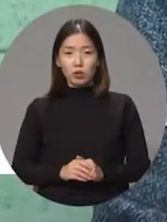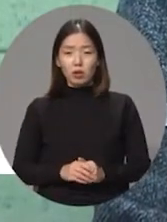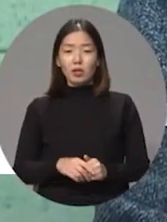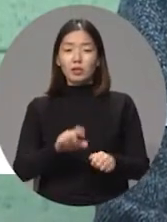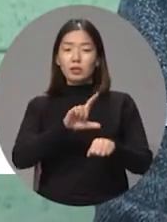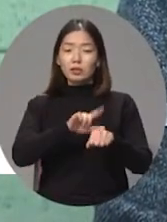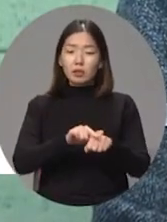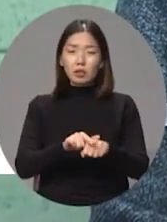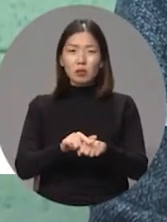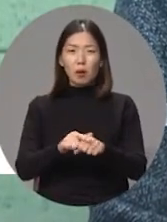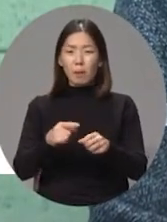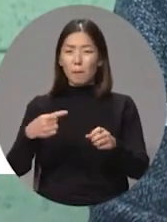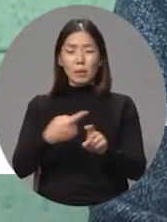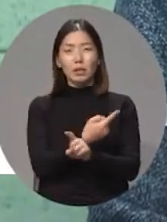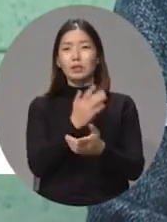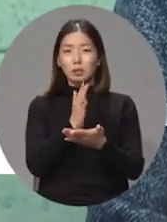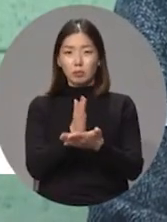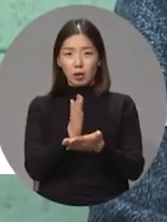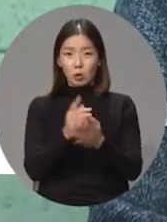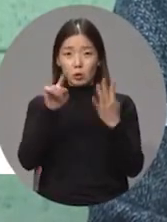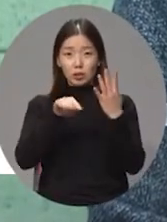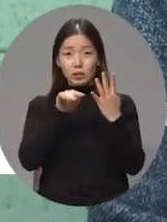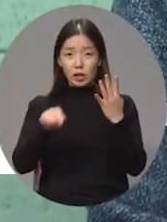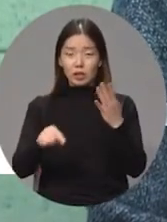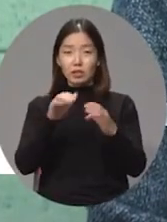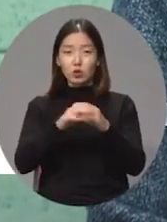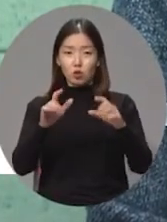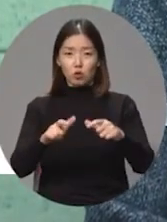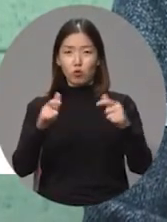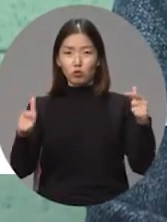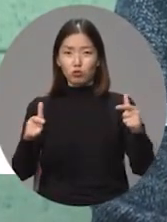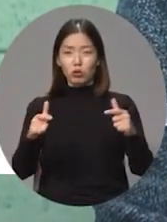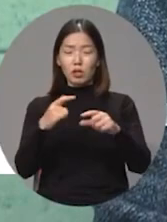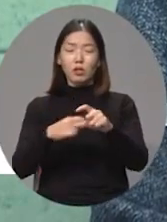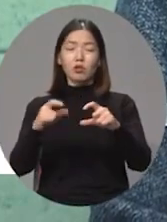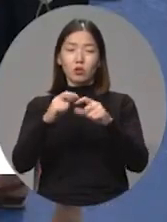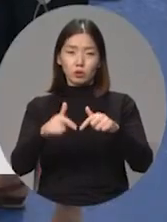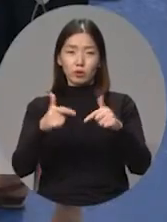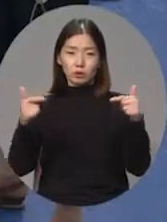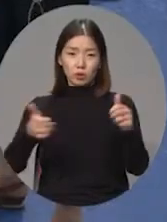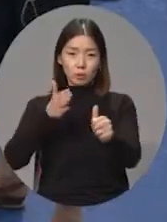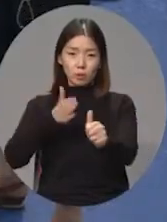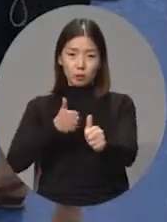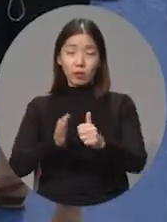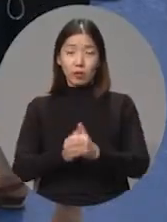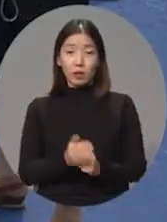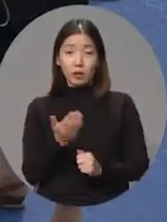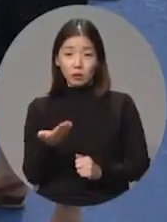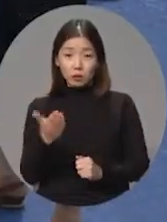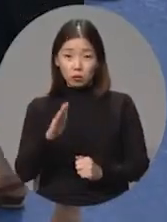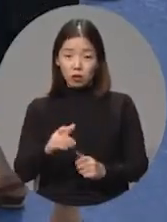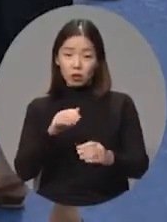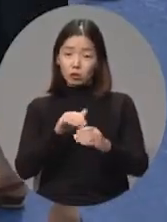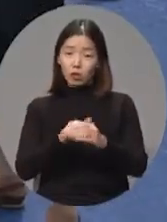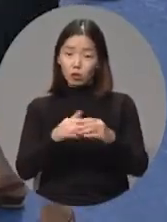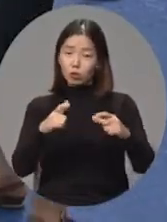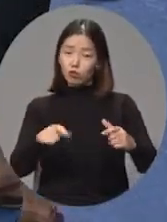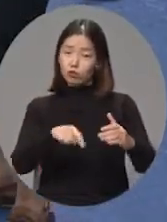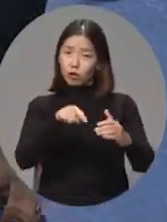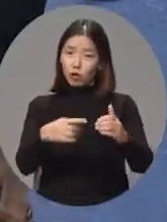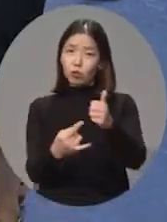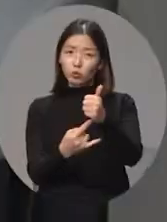시대의 흐름을 거스르지 말고 4인 선거구를 대폭 확대하길 바란다. 그러나 선거구